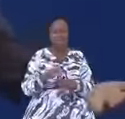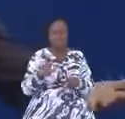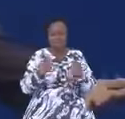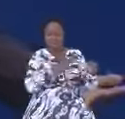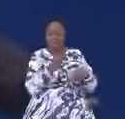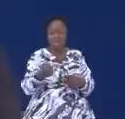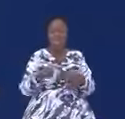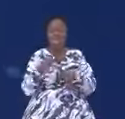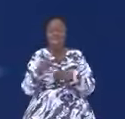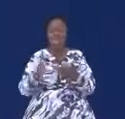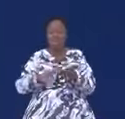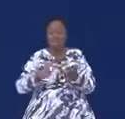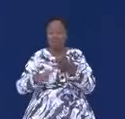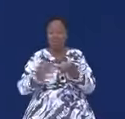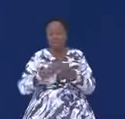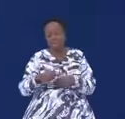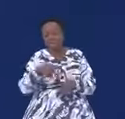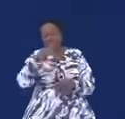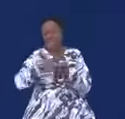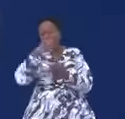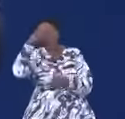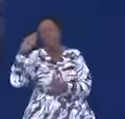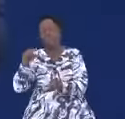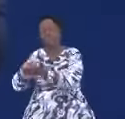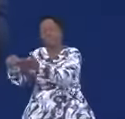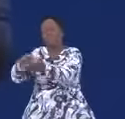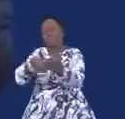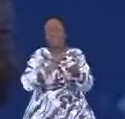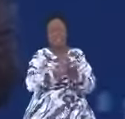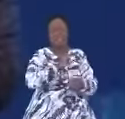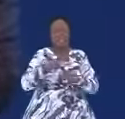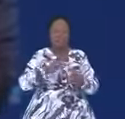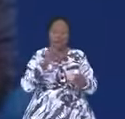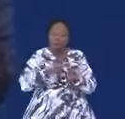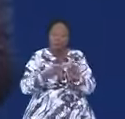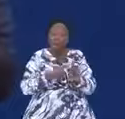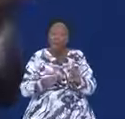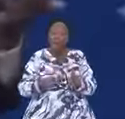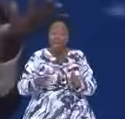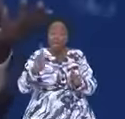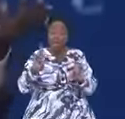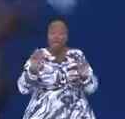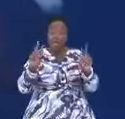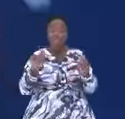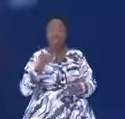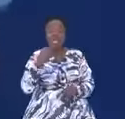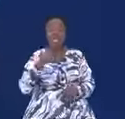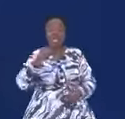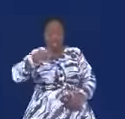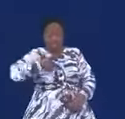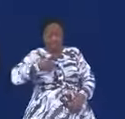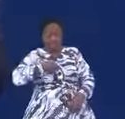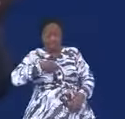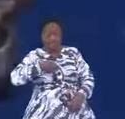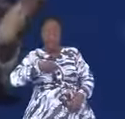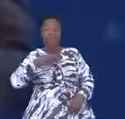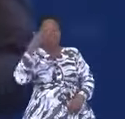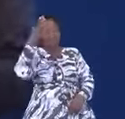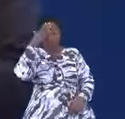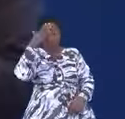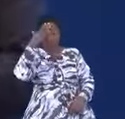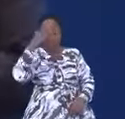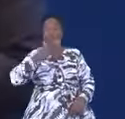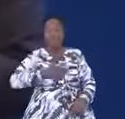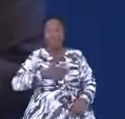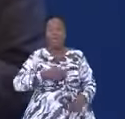edit j'ai je reconnais m'être agression et mon péché est constamment devant moi